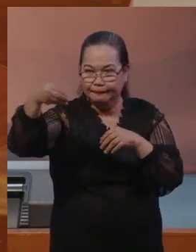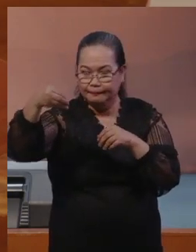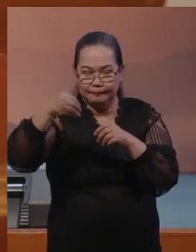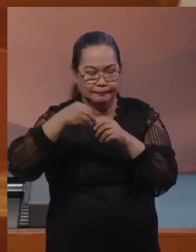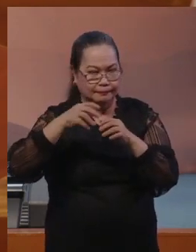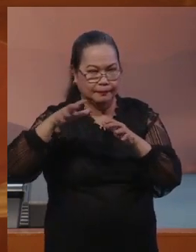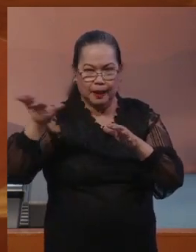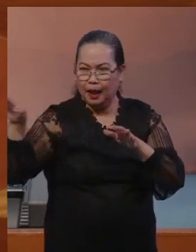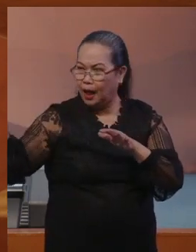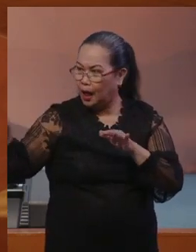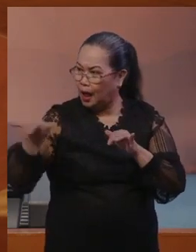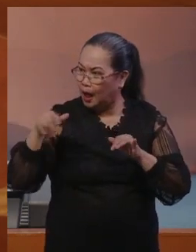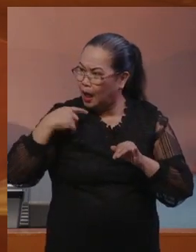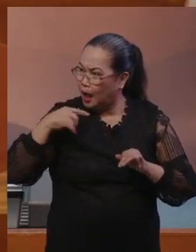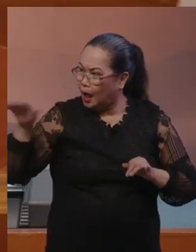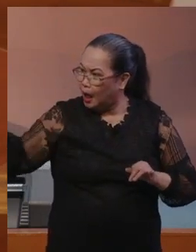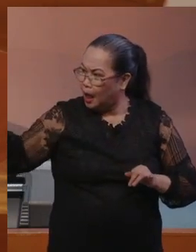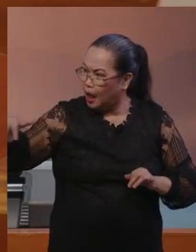ang sabi ng Panginoon,